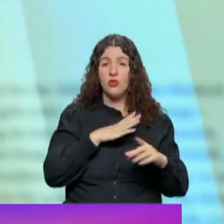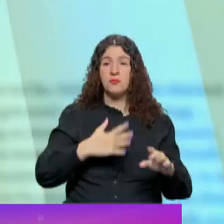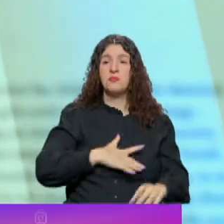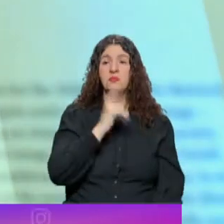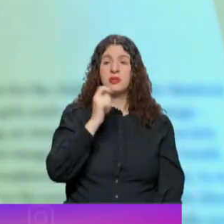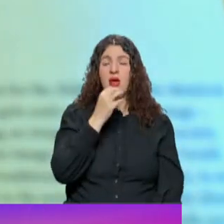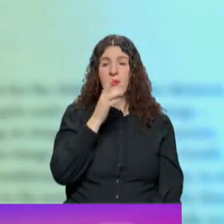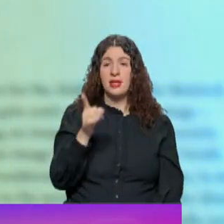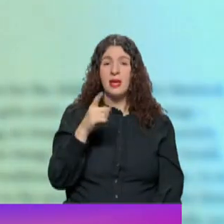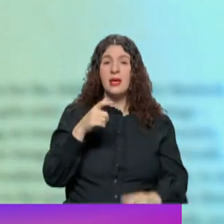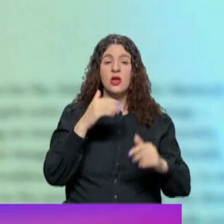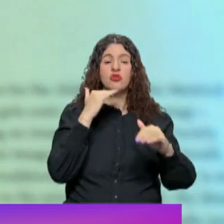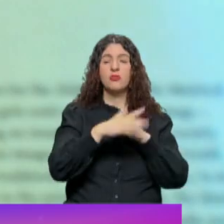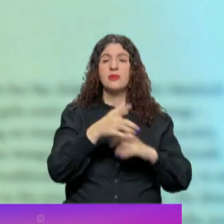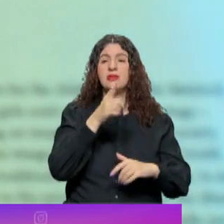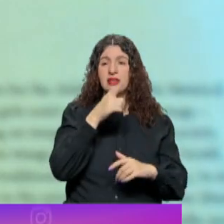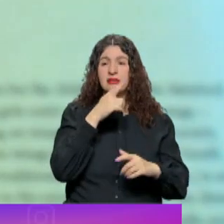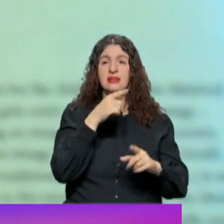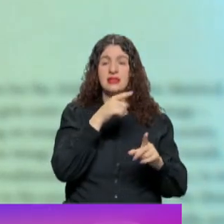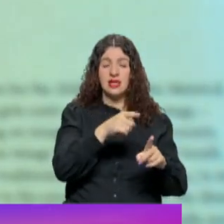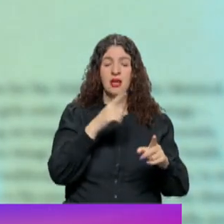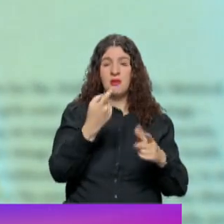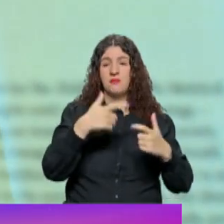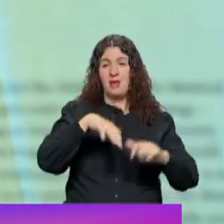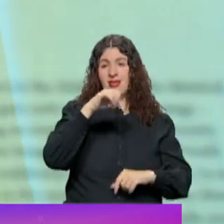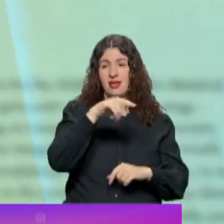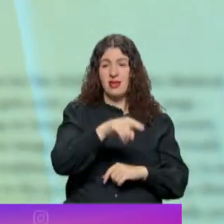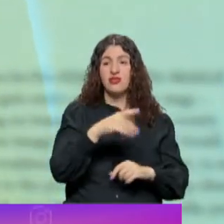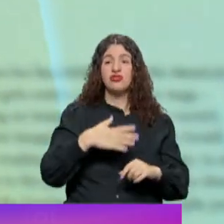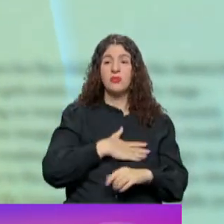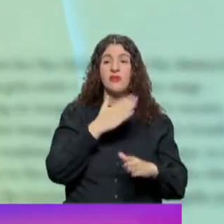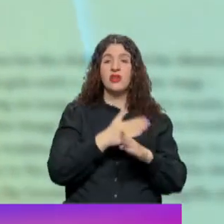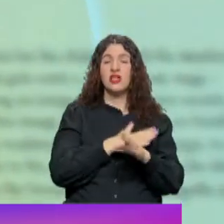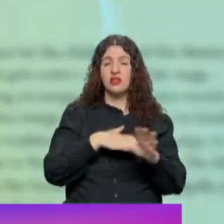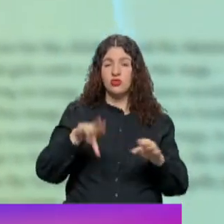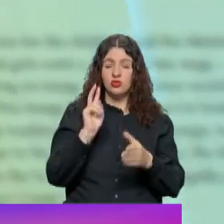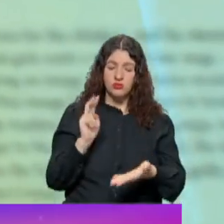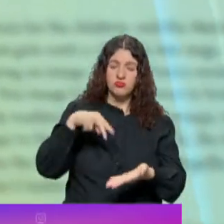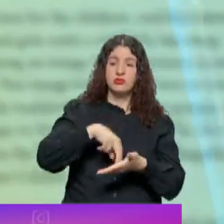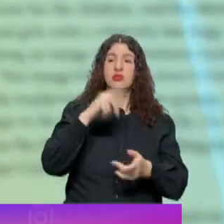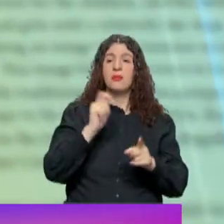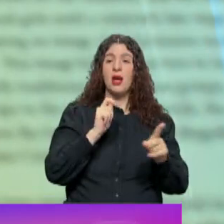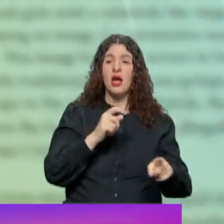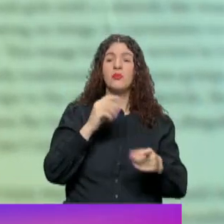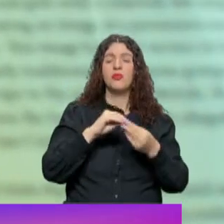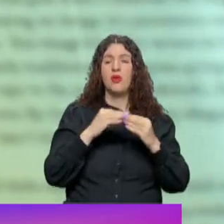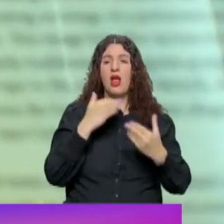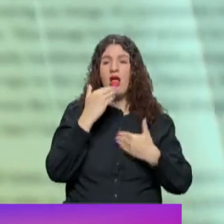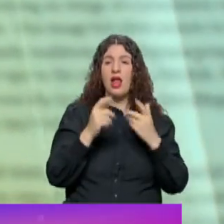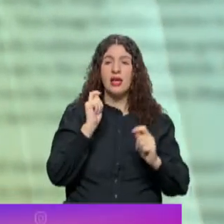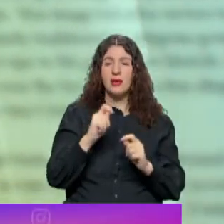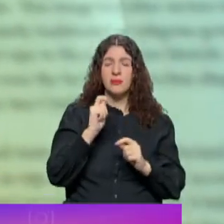miting haberine. Milletin Sesi Kuvayi Milliye Meydanı'ndaydı. CHP'nin yurttaşları kürsüye çıkarak sorunlarını dile